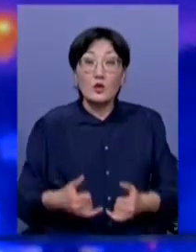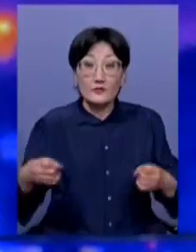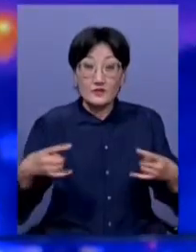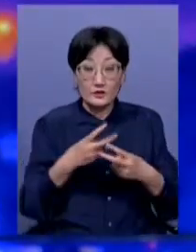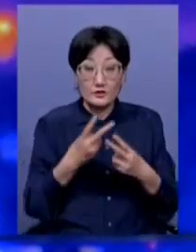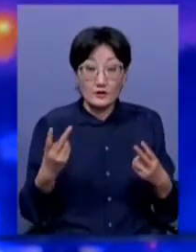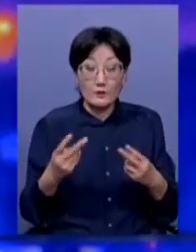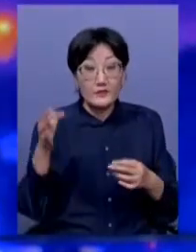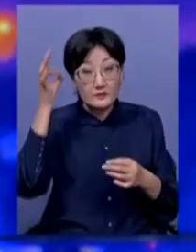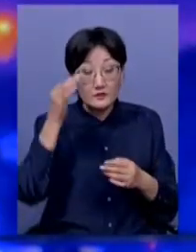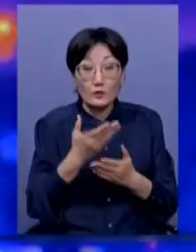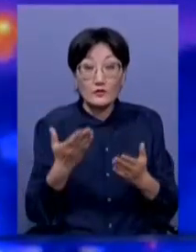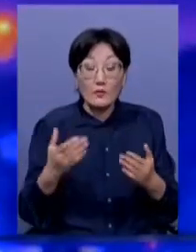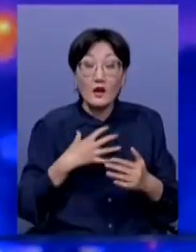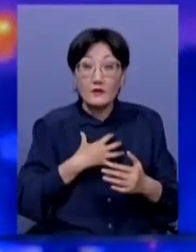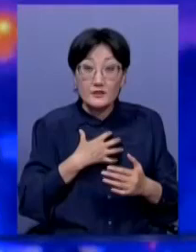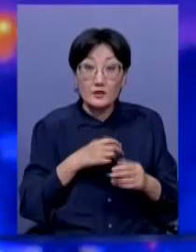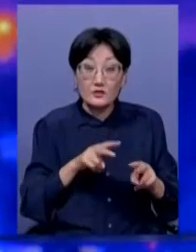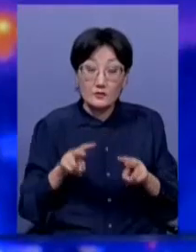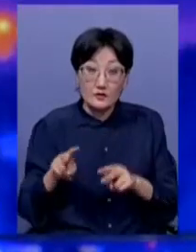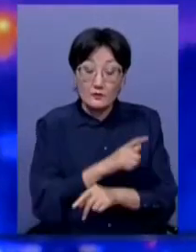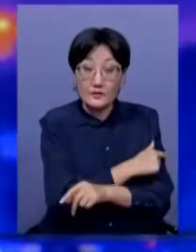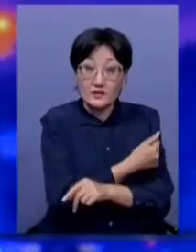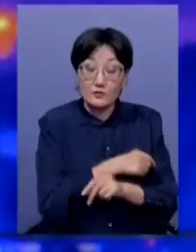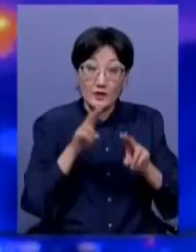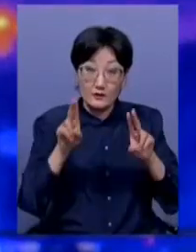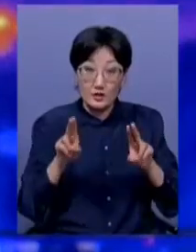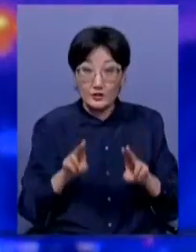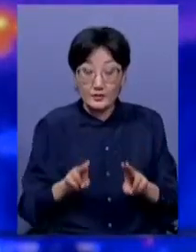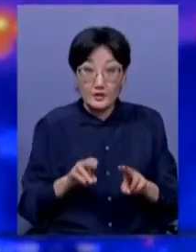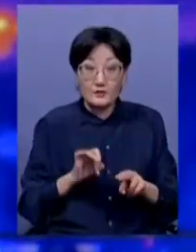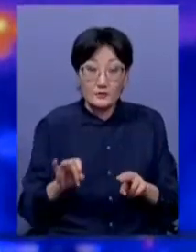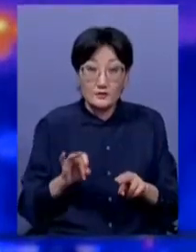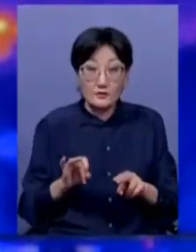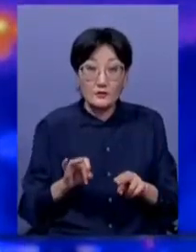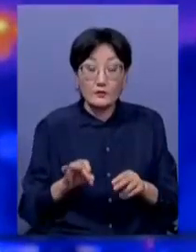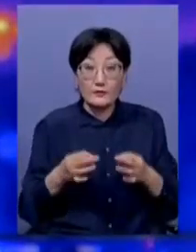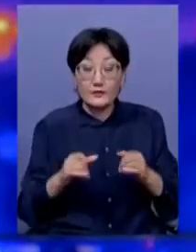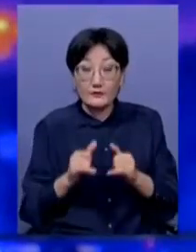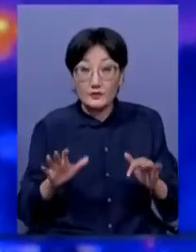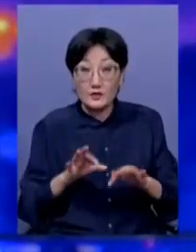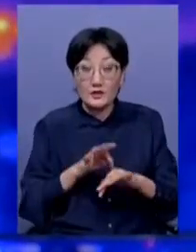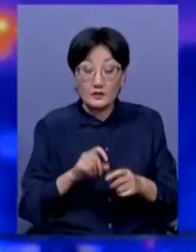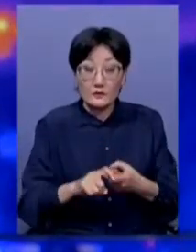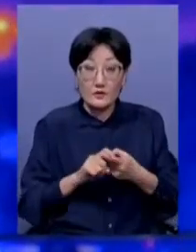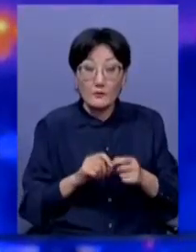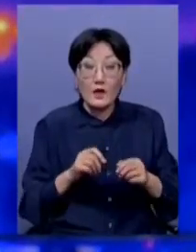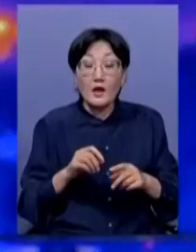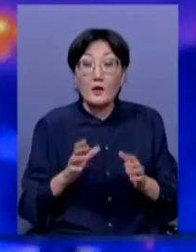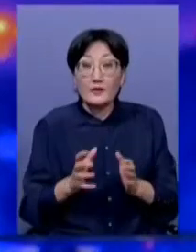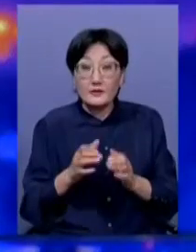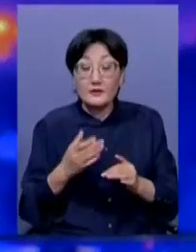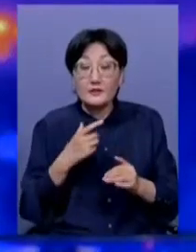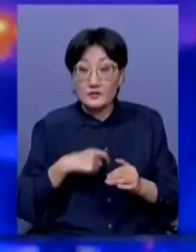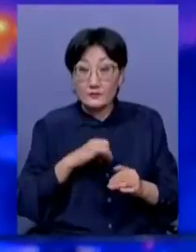Уважаемые телезрители, напоминаем вам о важности соблюдения профилактических мер и по нераспространению коронавируса. Берегите себя и